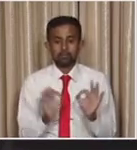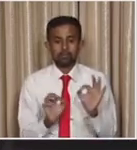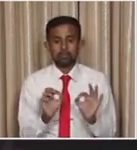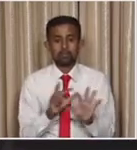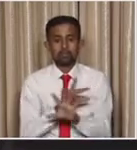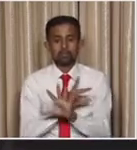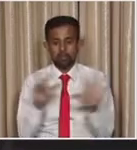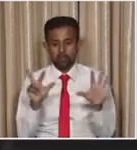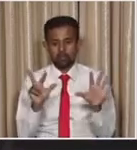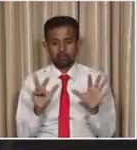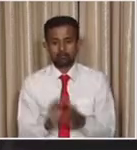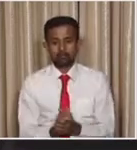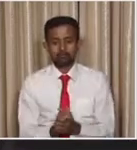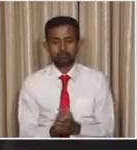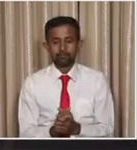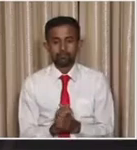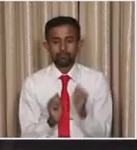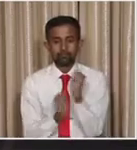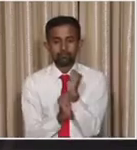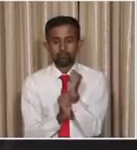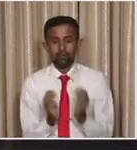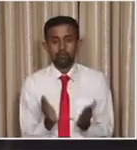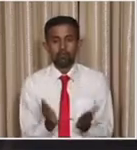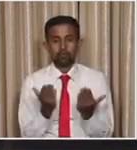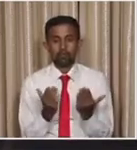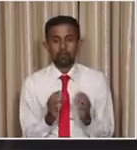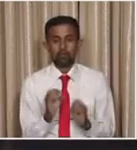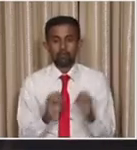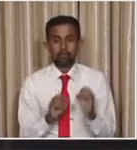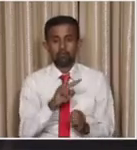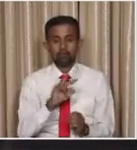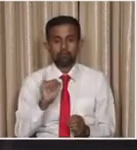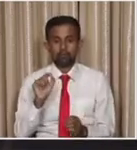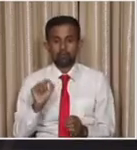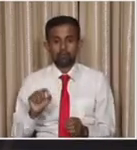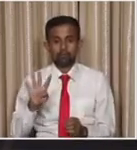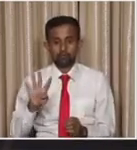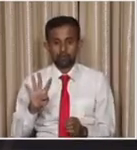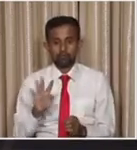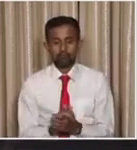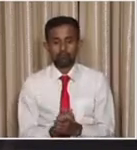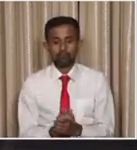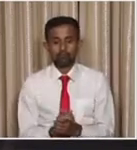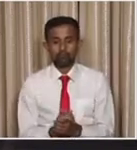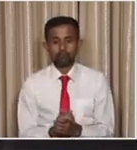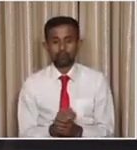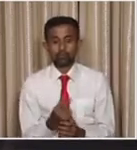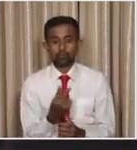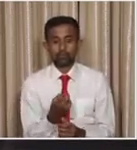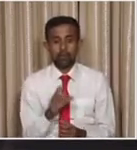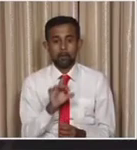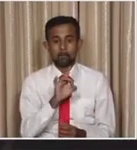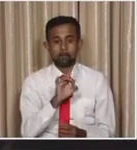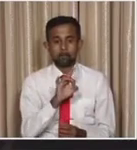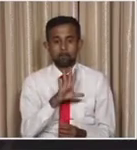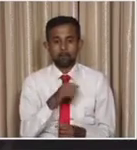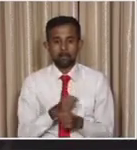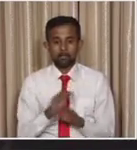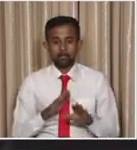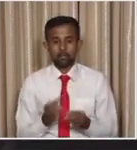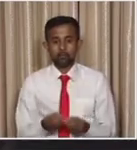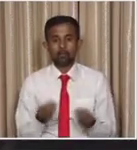118%. සමෘද්ධි අපි පටන් ගන්නකොට 126.4%. හැබැයි 2015 යහපාලනයට